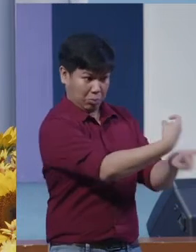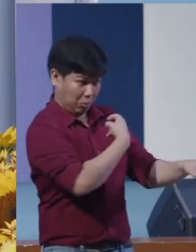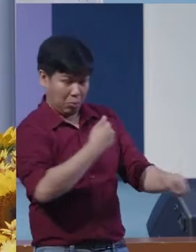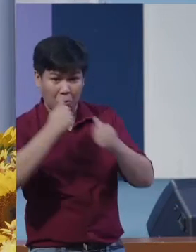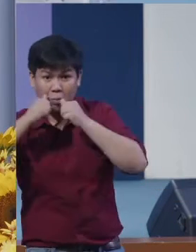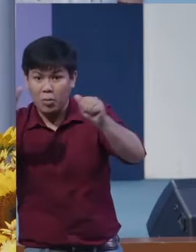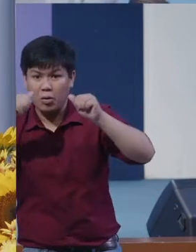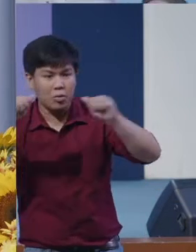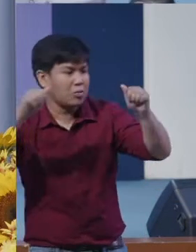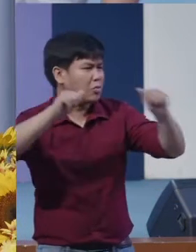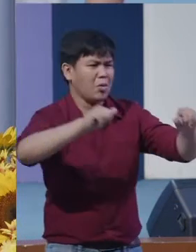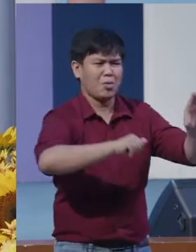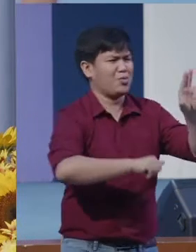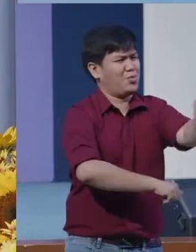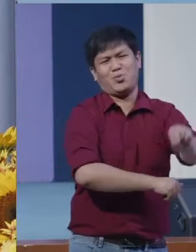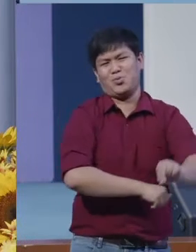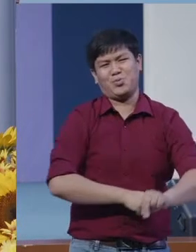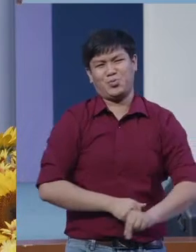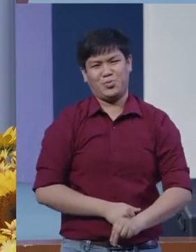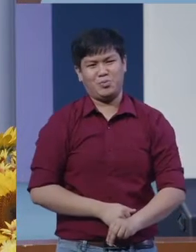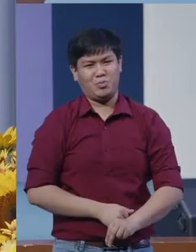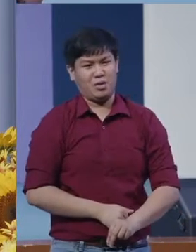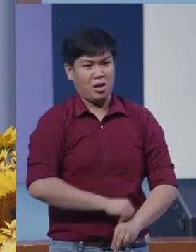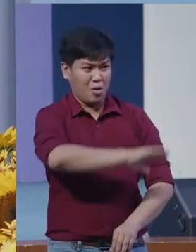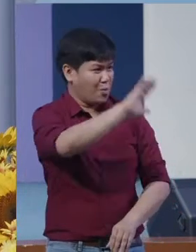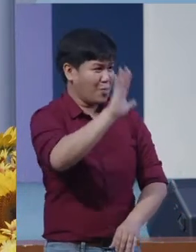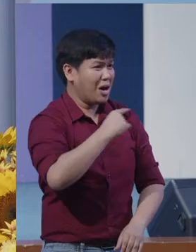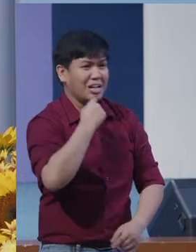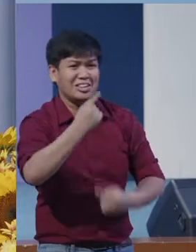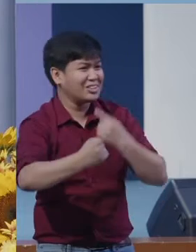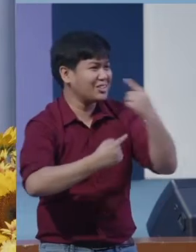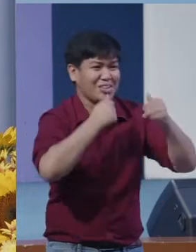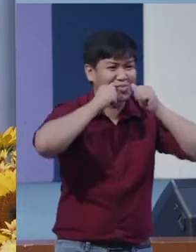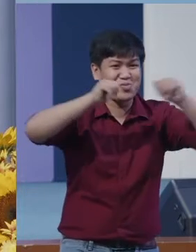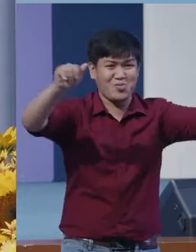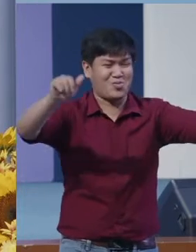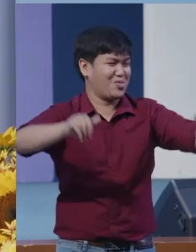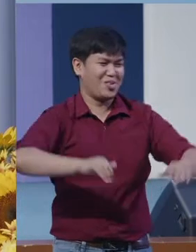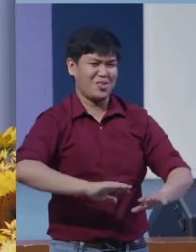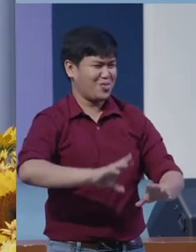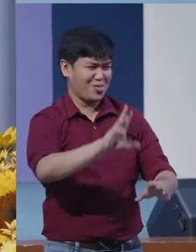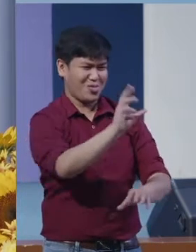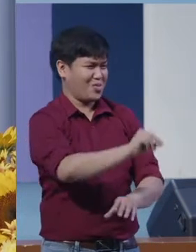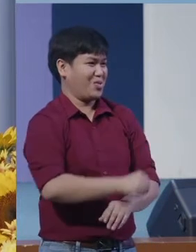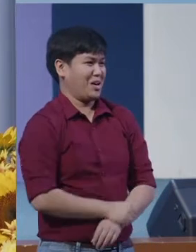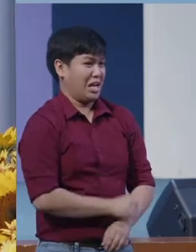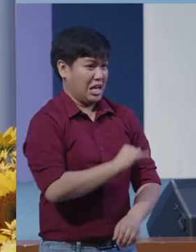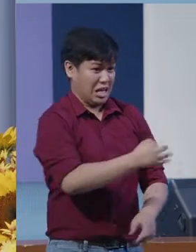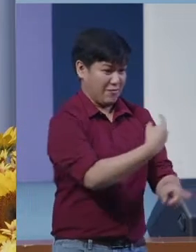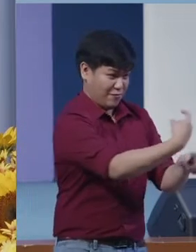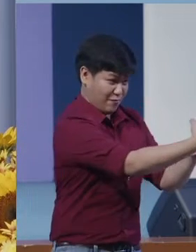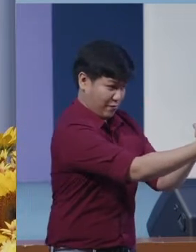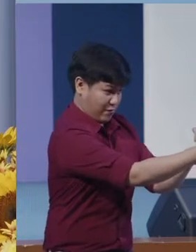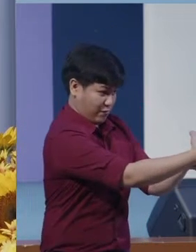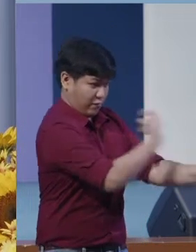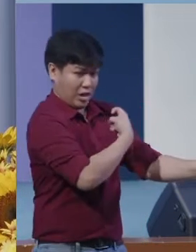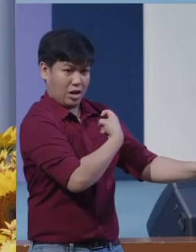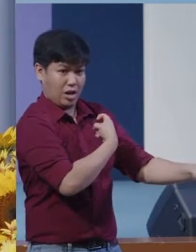sasabihin sa growth group leader. Hindi nyo sasabihin sa discipler nyo. Between him and you alone.